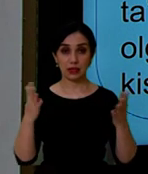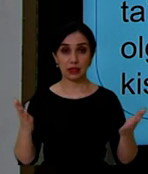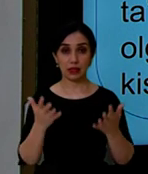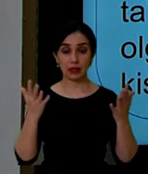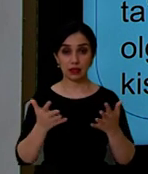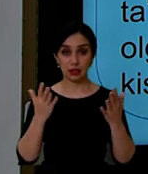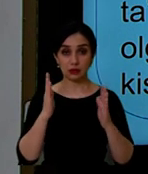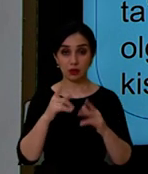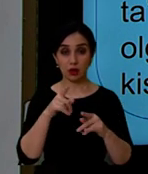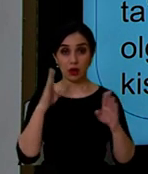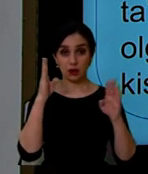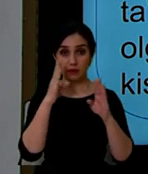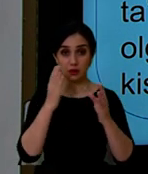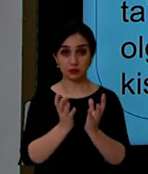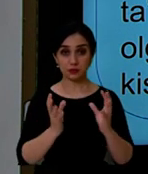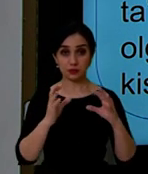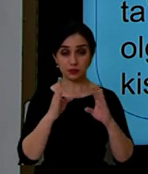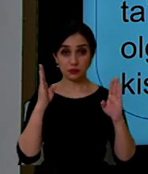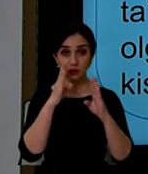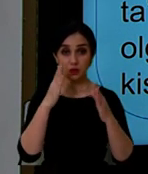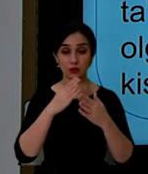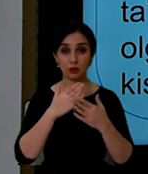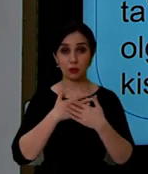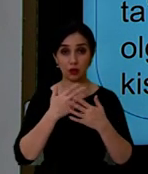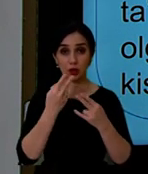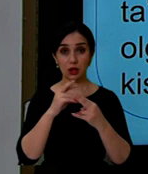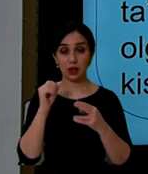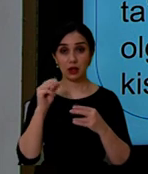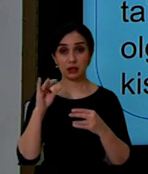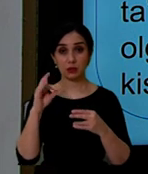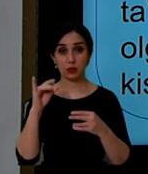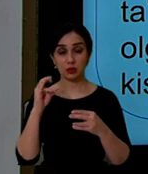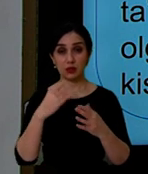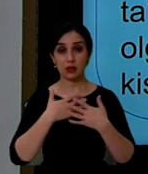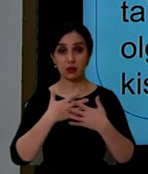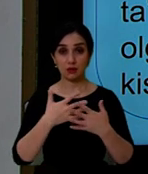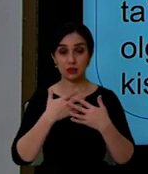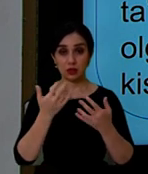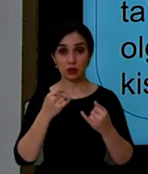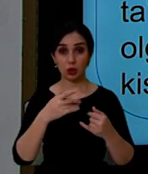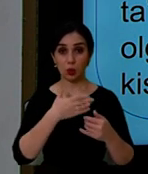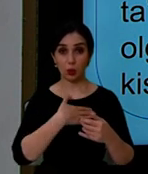Havo xaltachalaridagi atmosfera havosi nafas chiqarayotganda